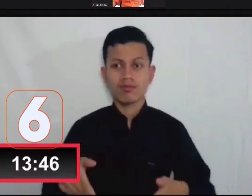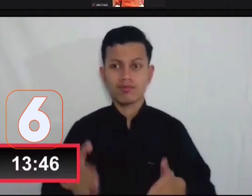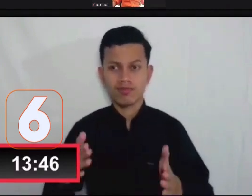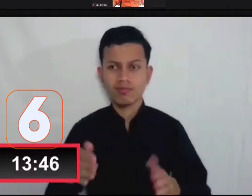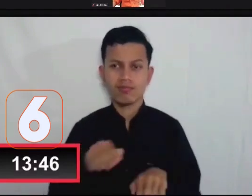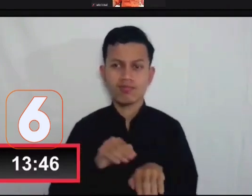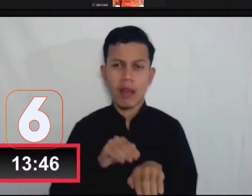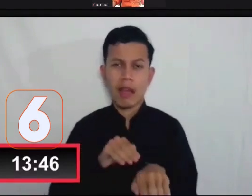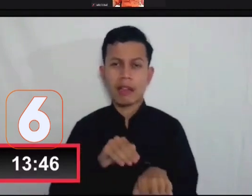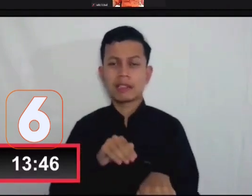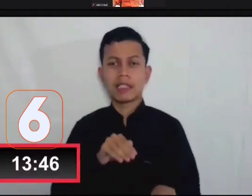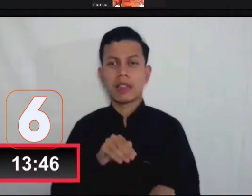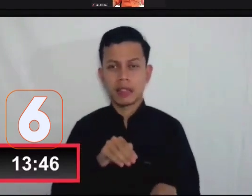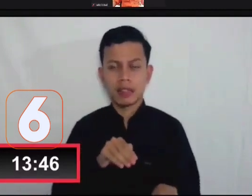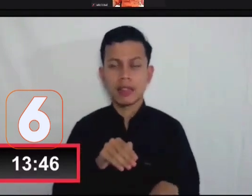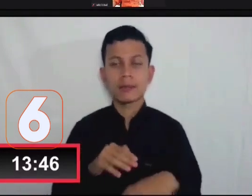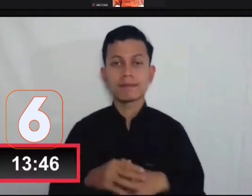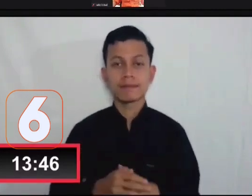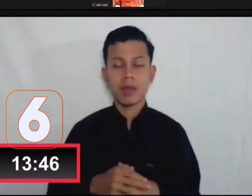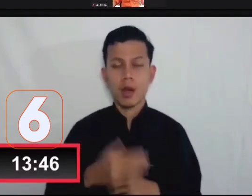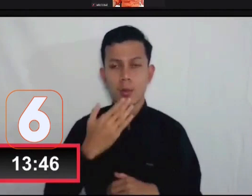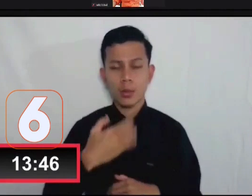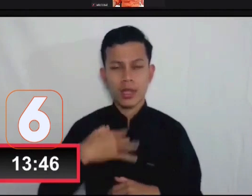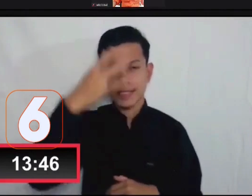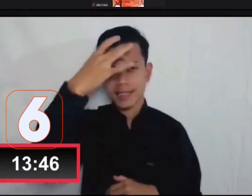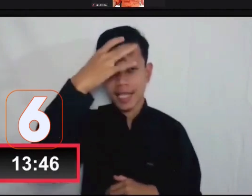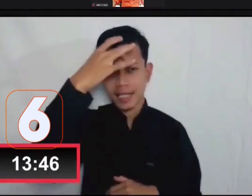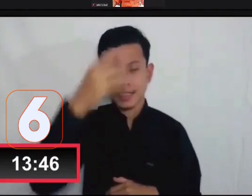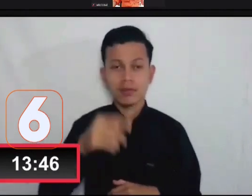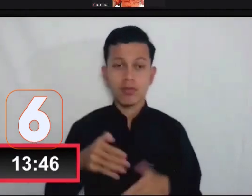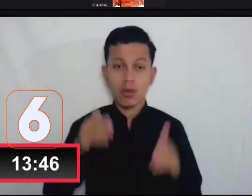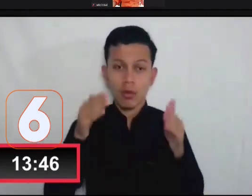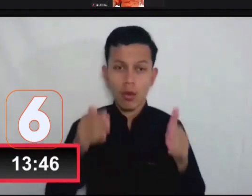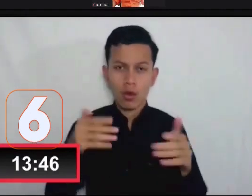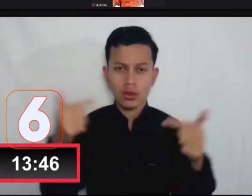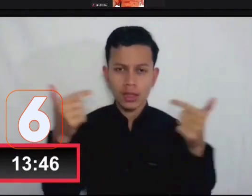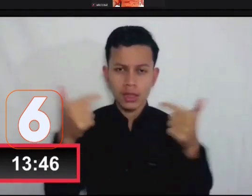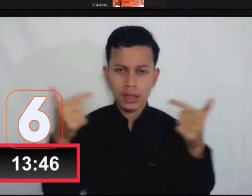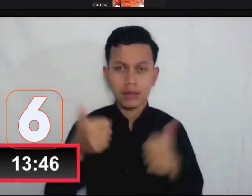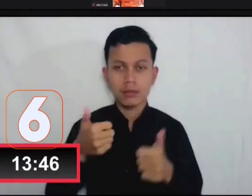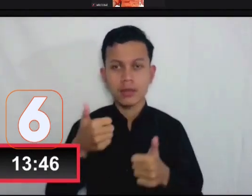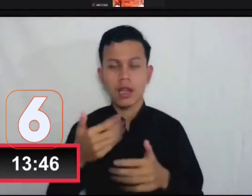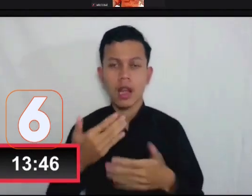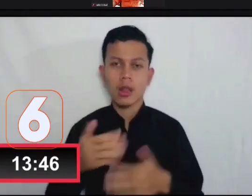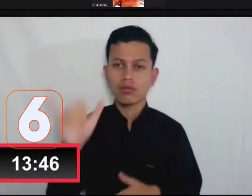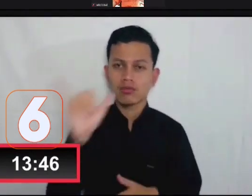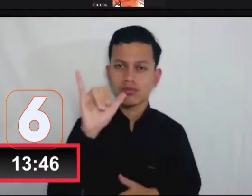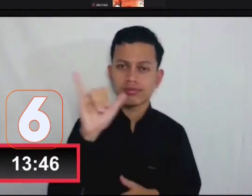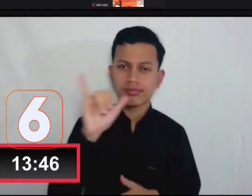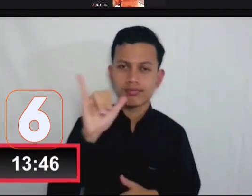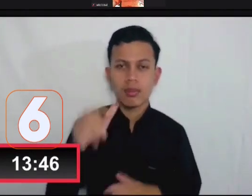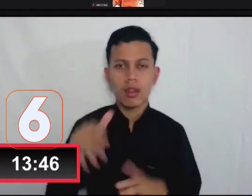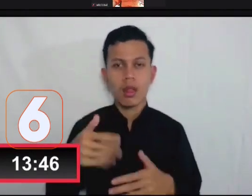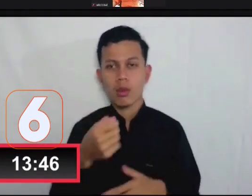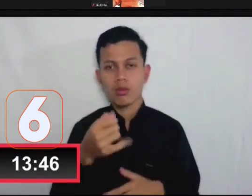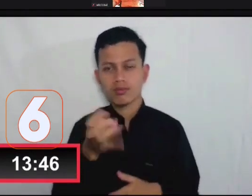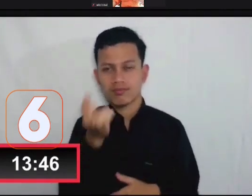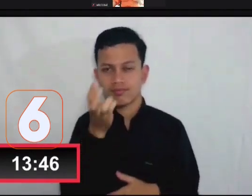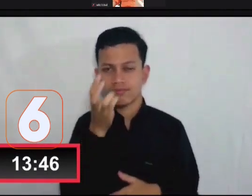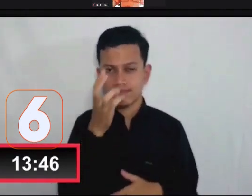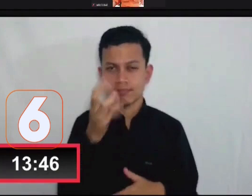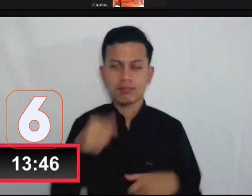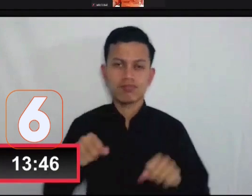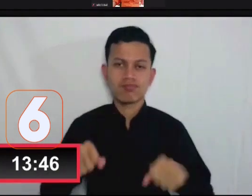dan macet mempunyai penyakit tertentu yang menyebabkan konsentrasi terganggu terpengaruh oleh minuman alkohol dan obat-obatan tertentu dan